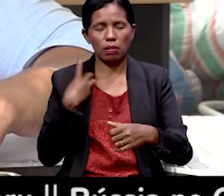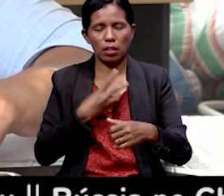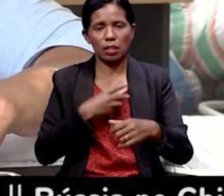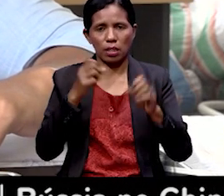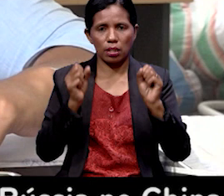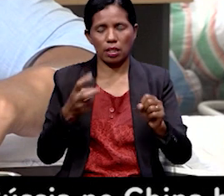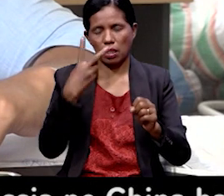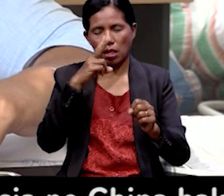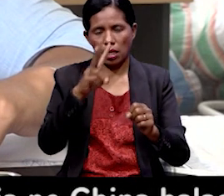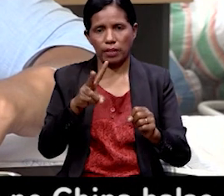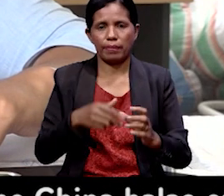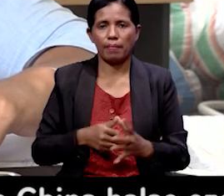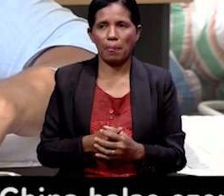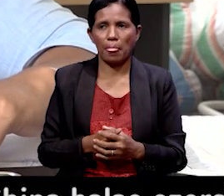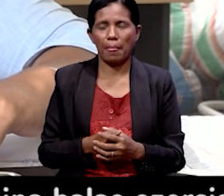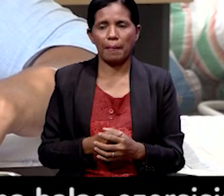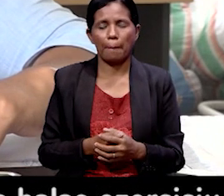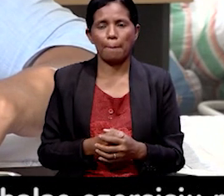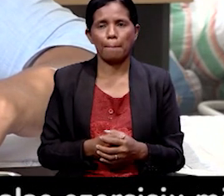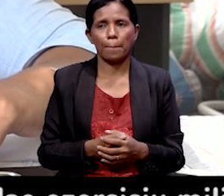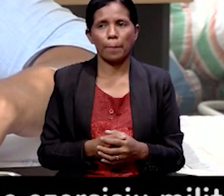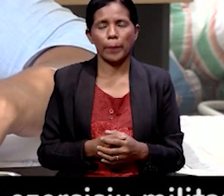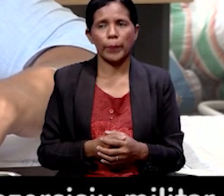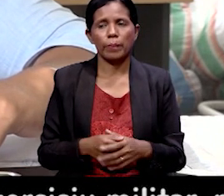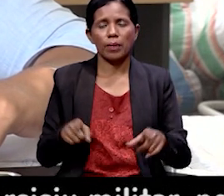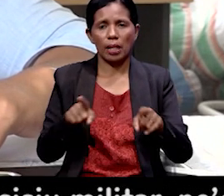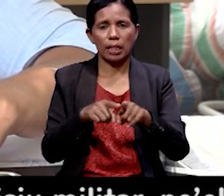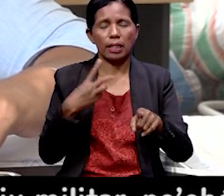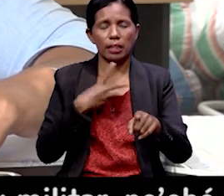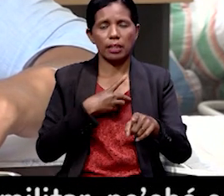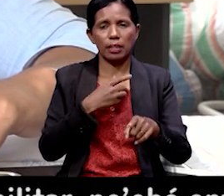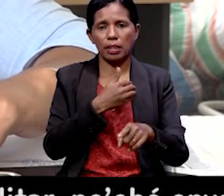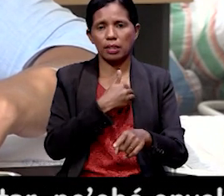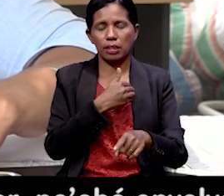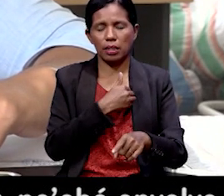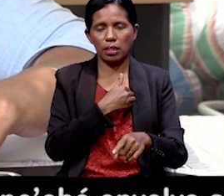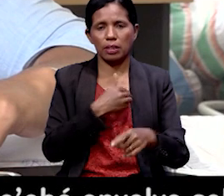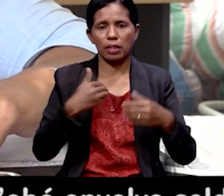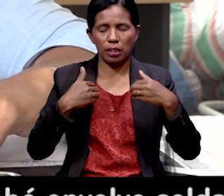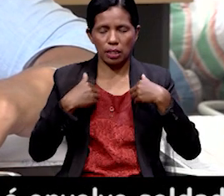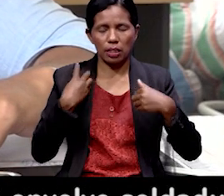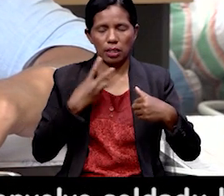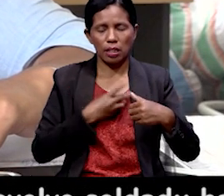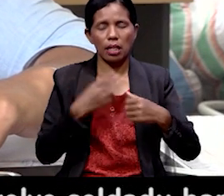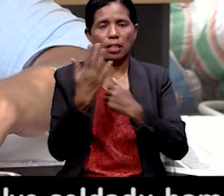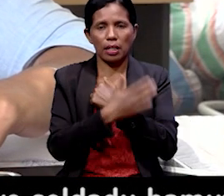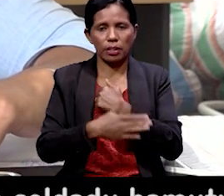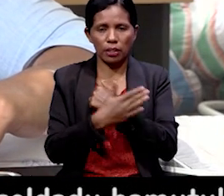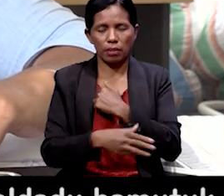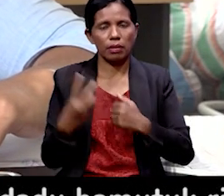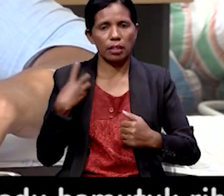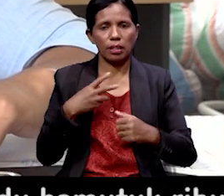sekuensia genomika. Sekuensia idane anda sang kita tene kata sidau iha itanyarain. Kita tengki manda